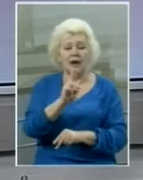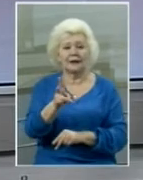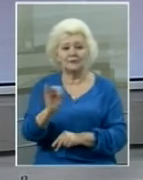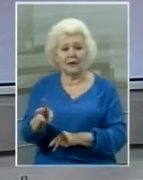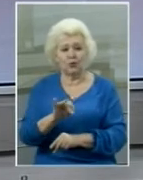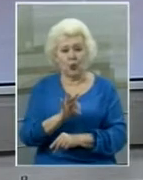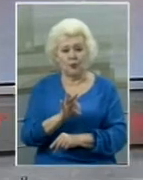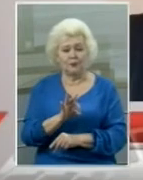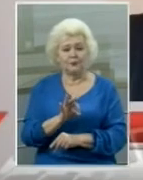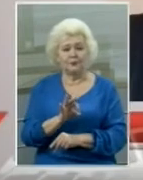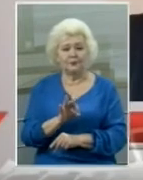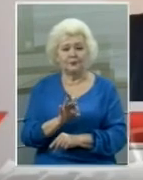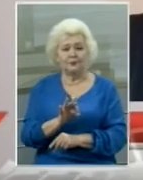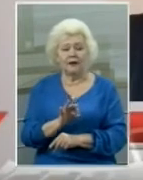Кирпенко.